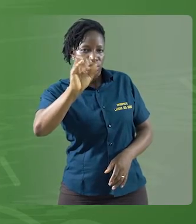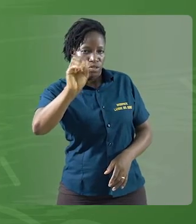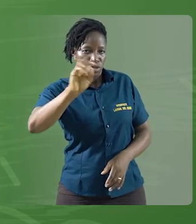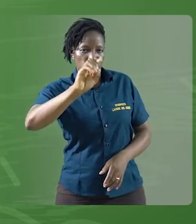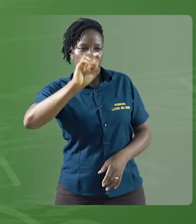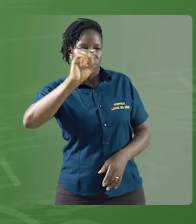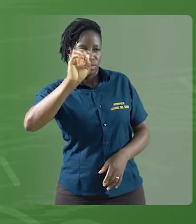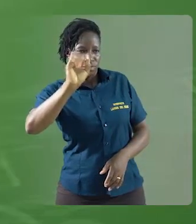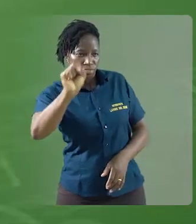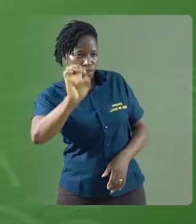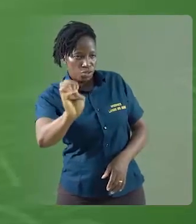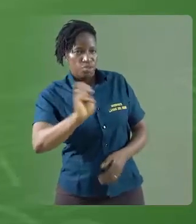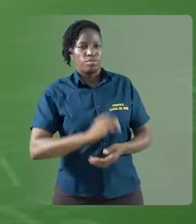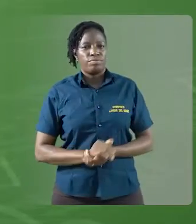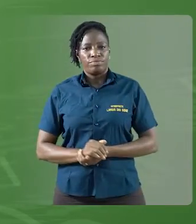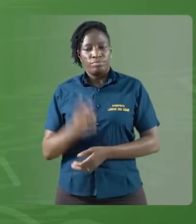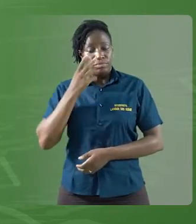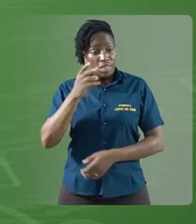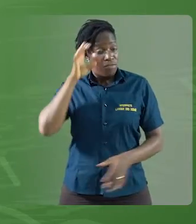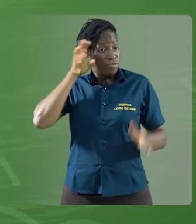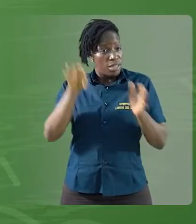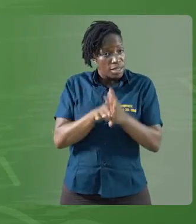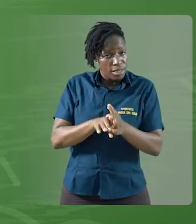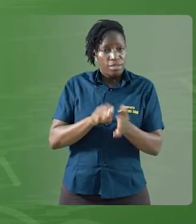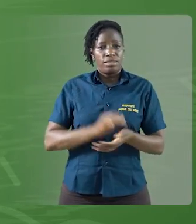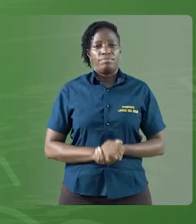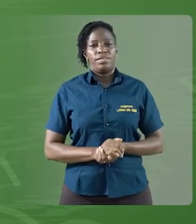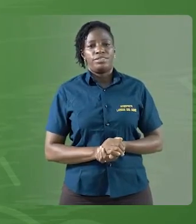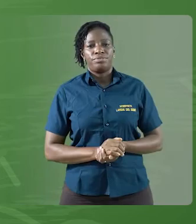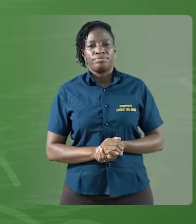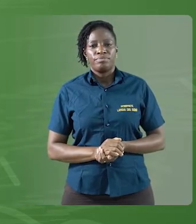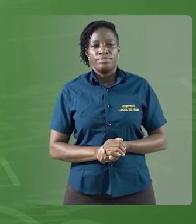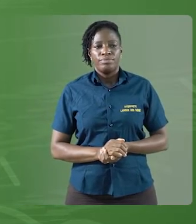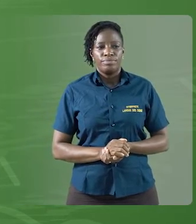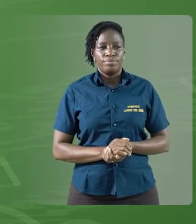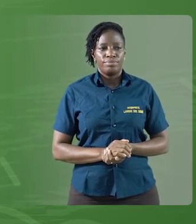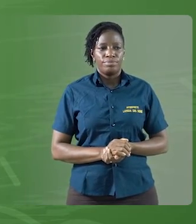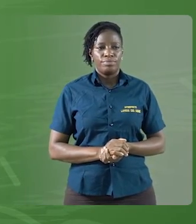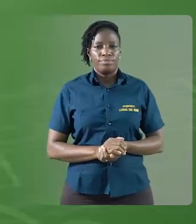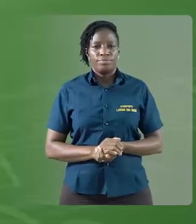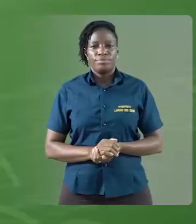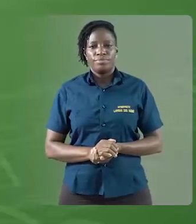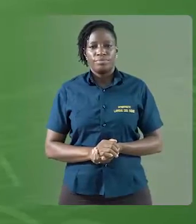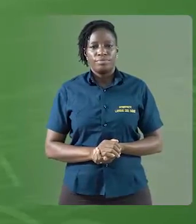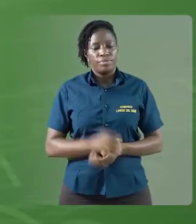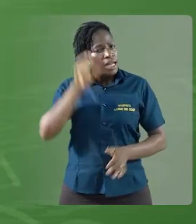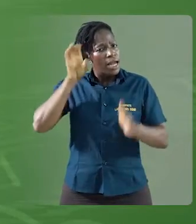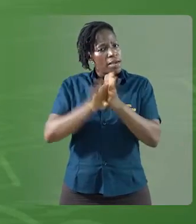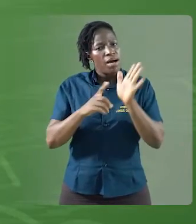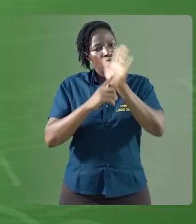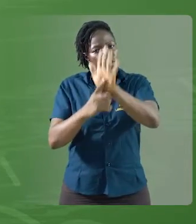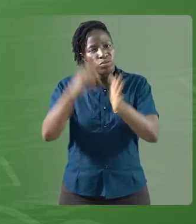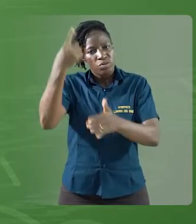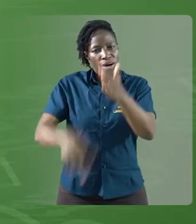Nous avons observé le cycle du développement de l'agent pathogène de la bilharziose. Que nous